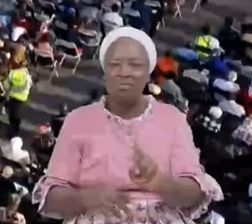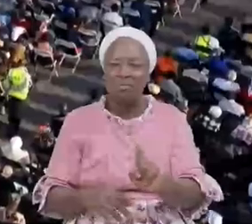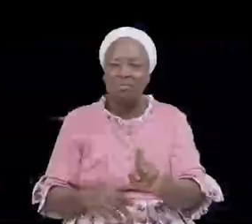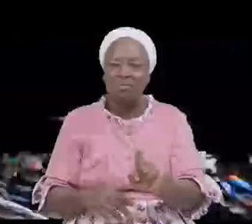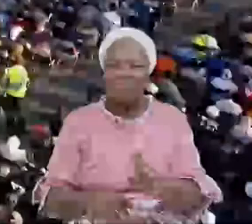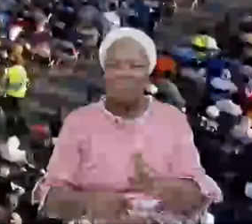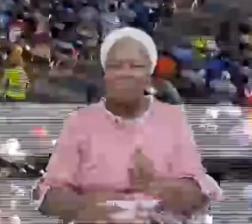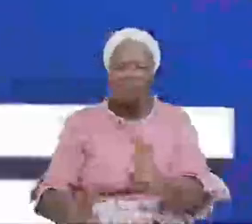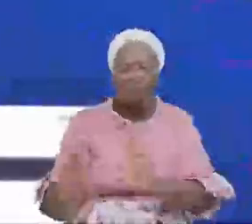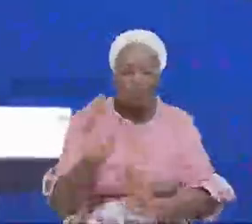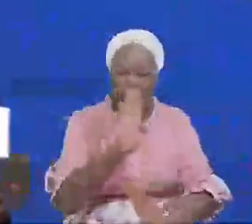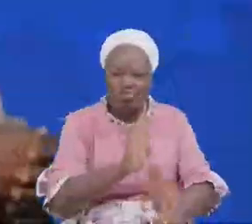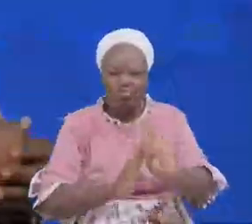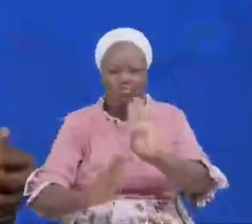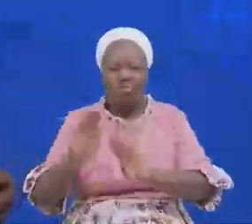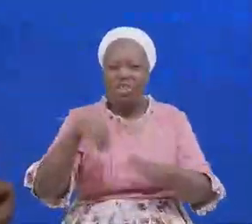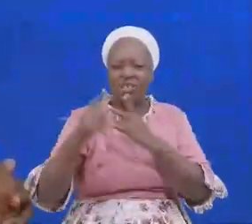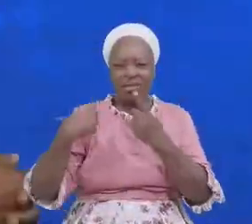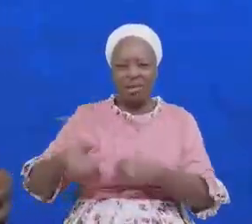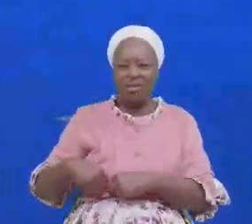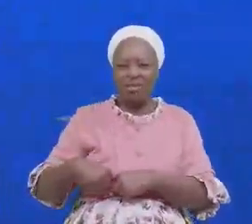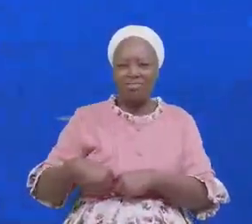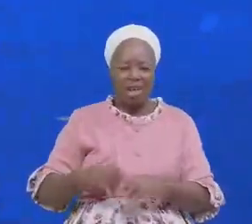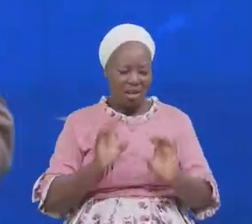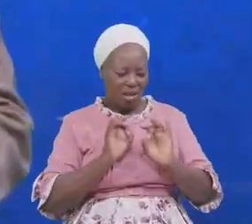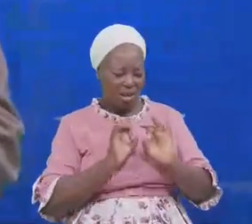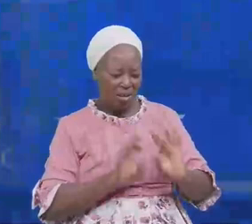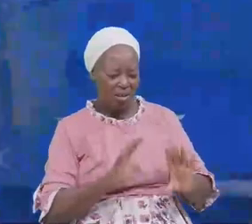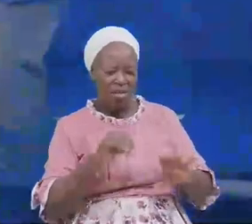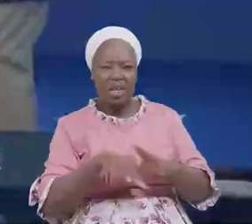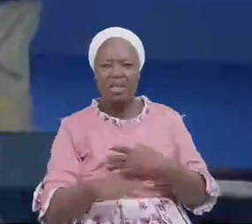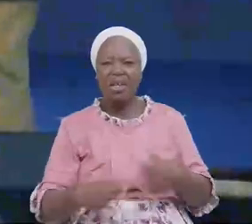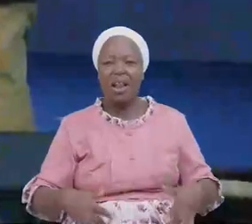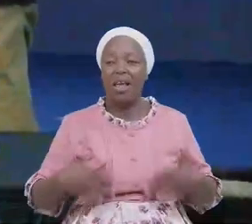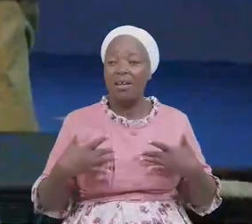Les troubles dans le cœur, la haine dans la vie,